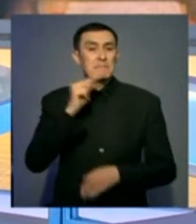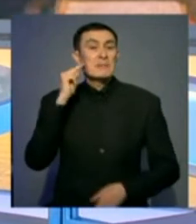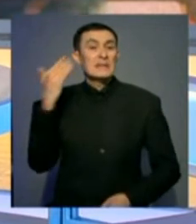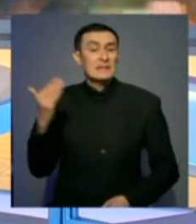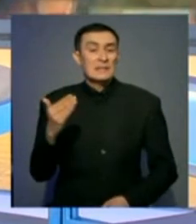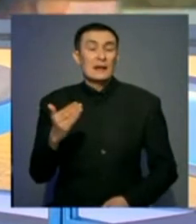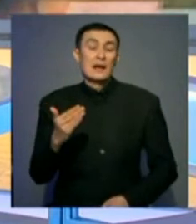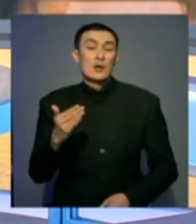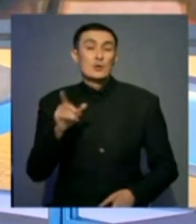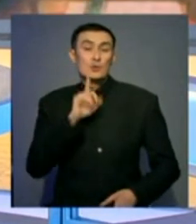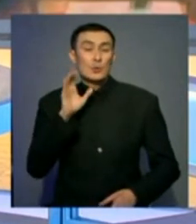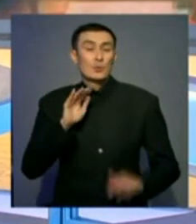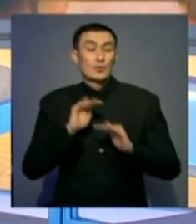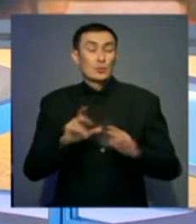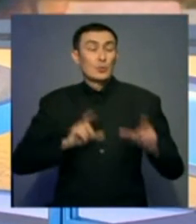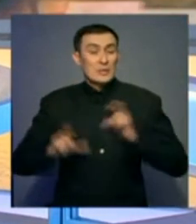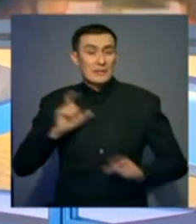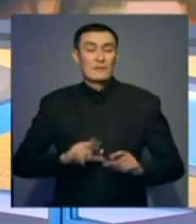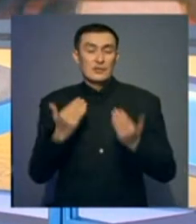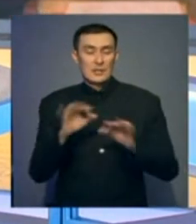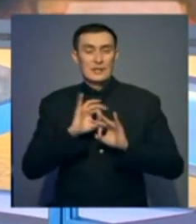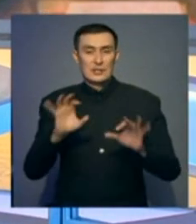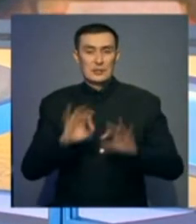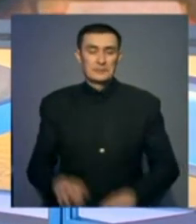пекинских студентов. Об этом подробнее в нашем сюжете.